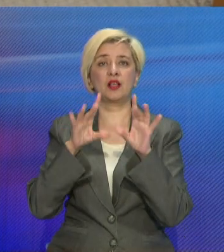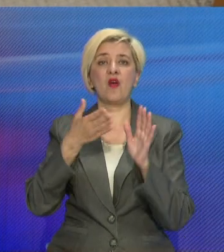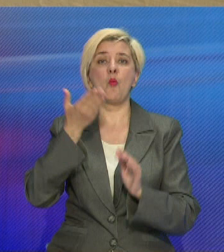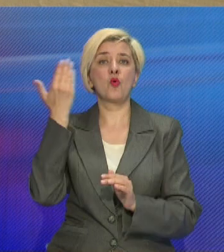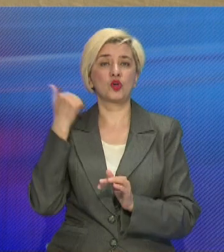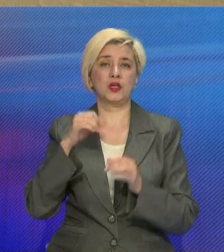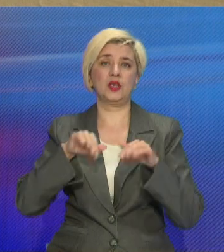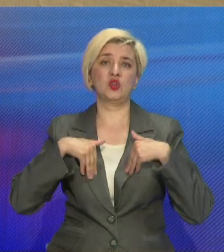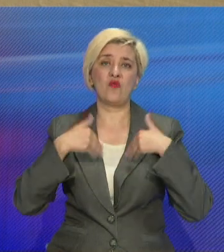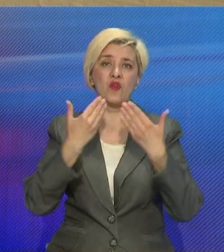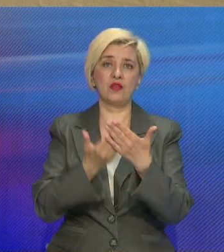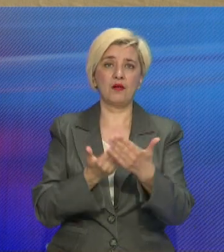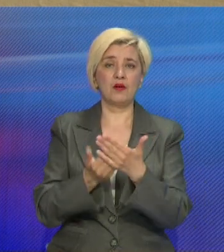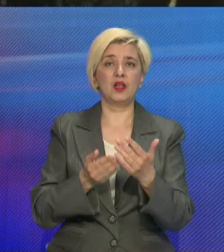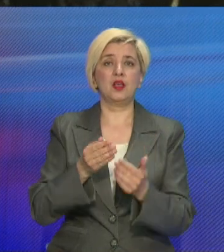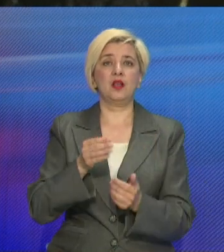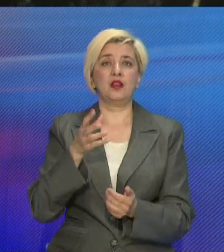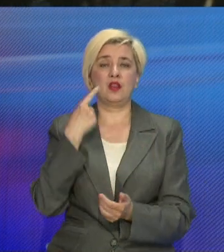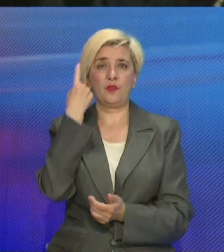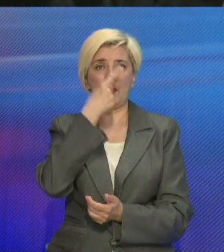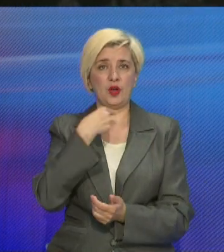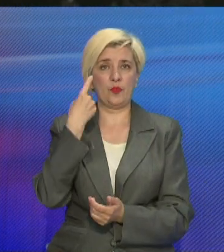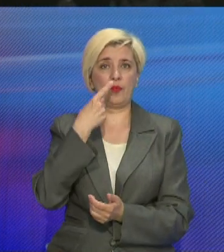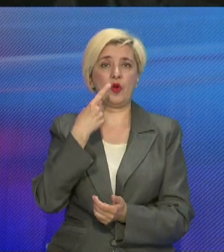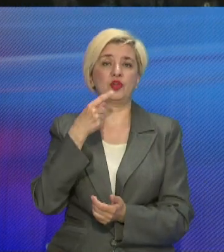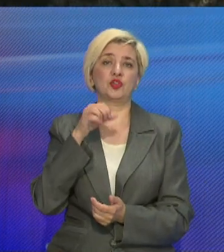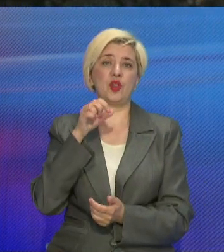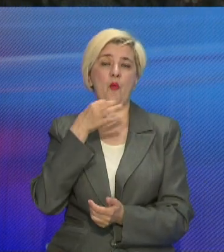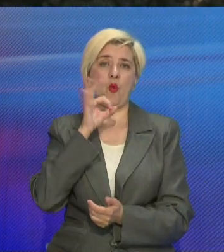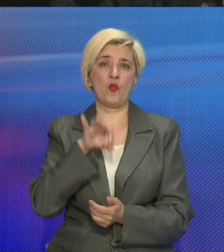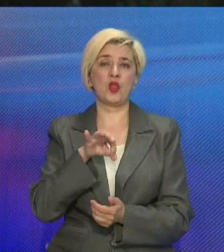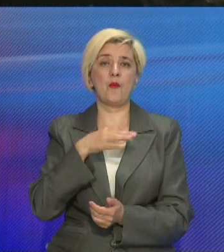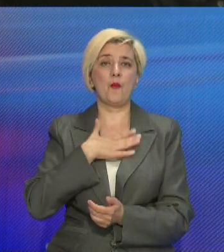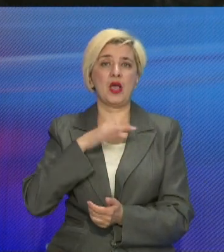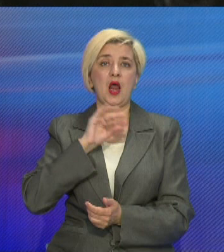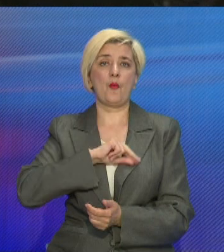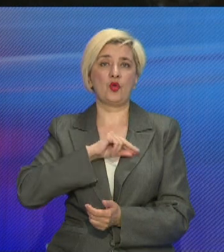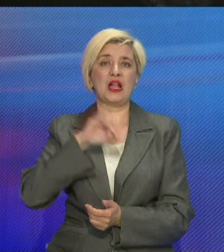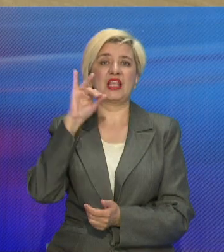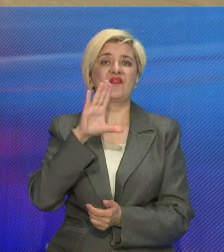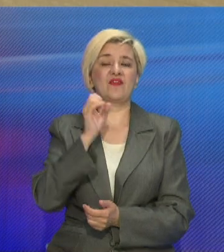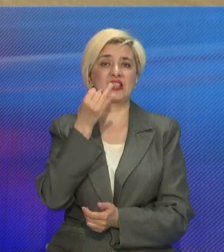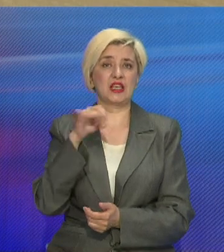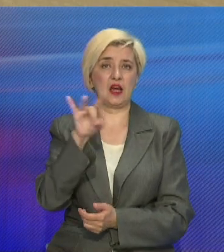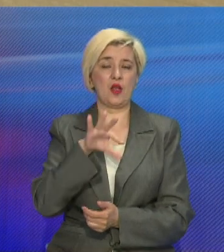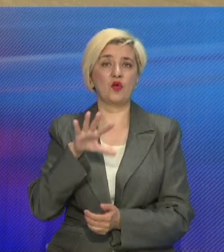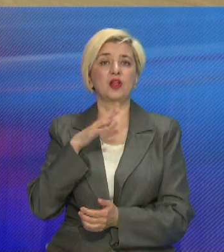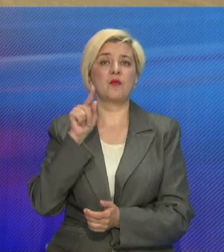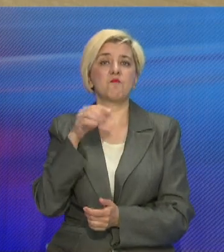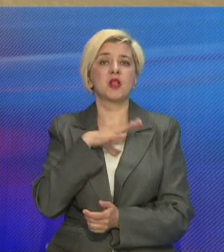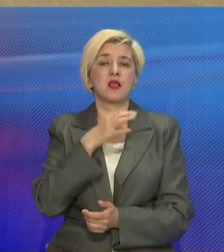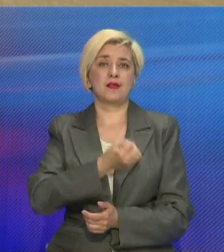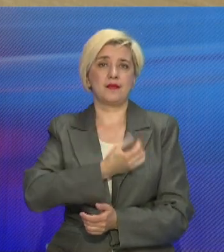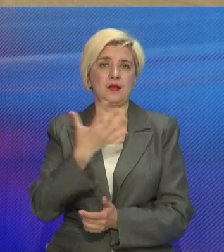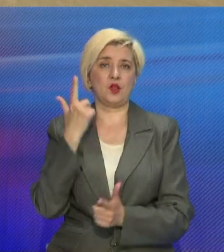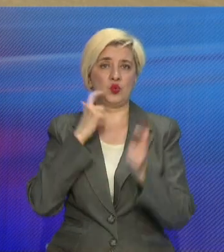вопыт. Мы работали в Ивлевском районе. Там было несколько студенческих отрядов, ну вот в том числе и наш. 68-й год – это